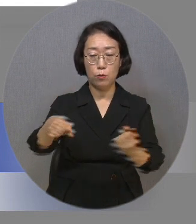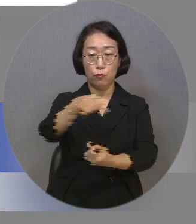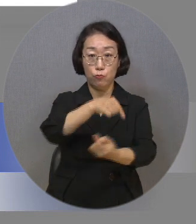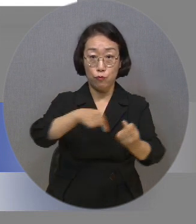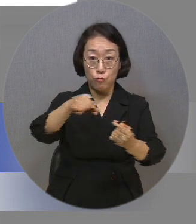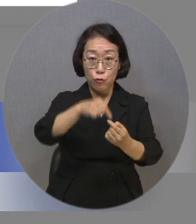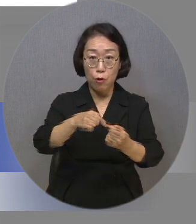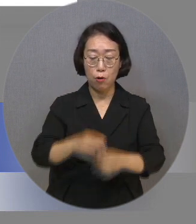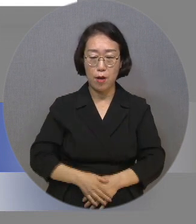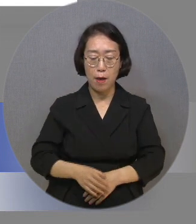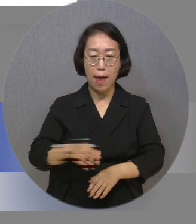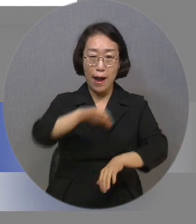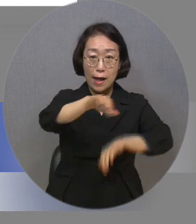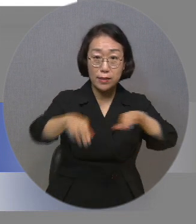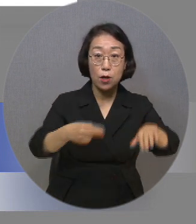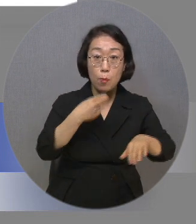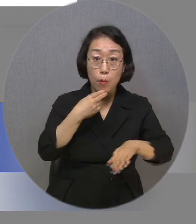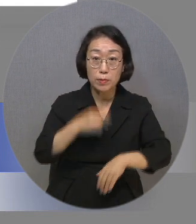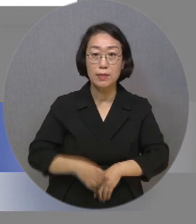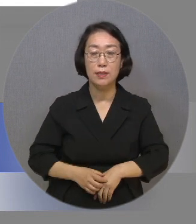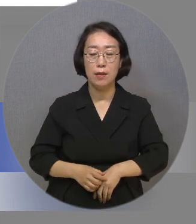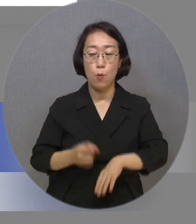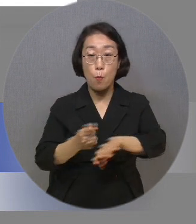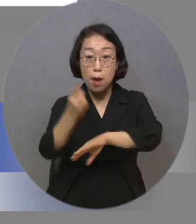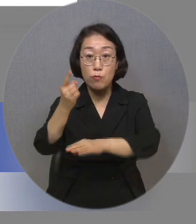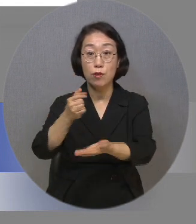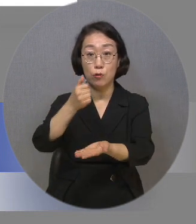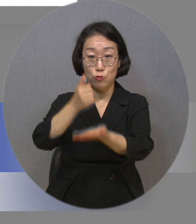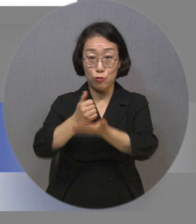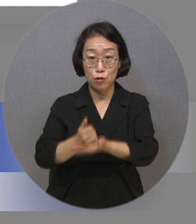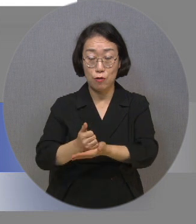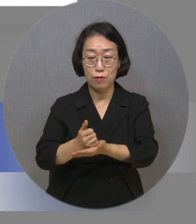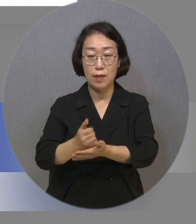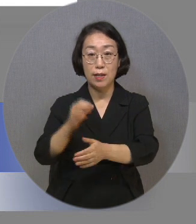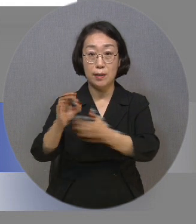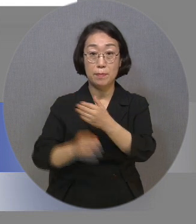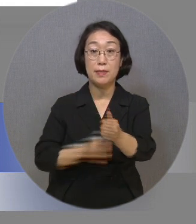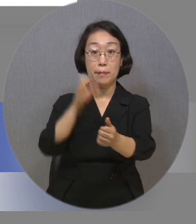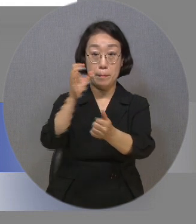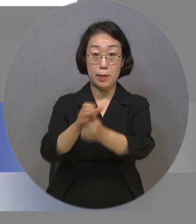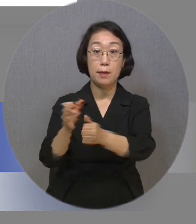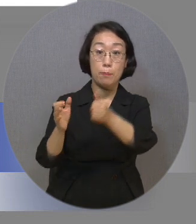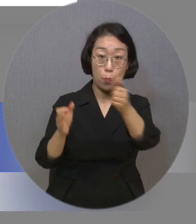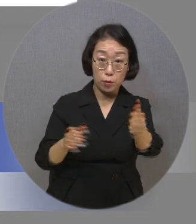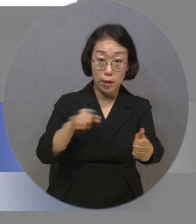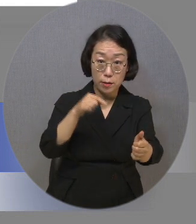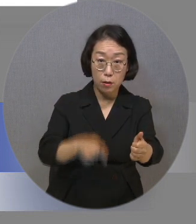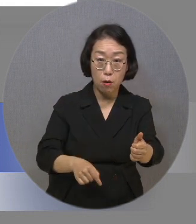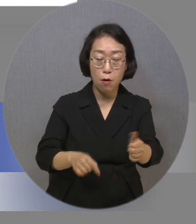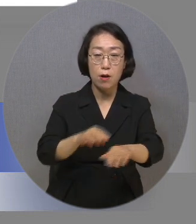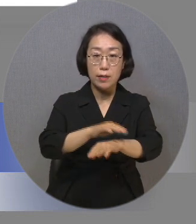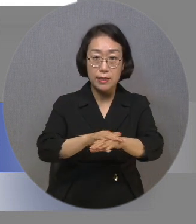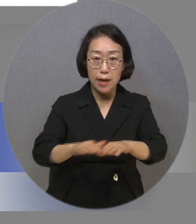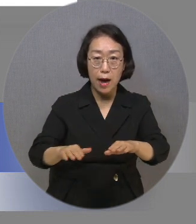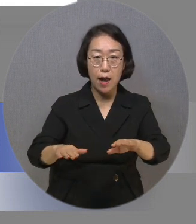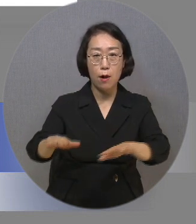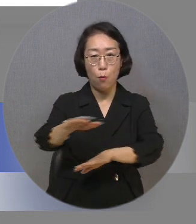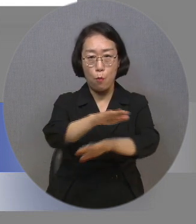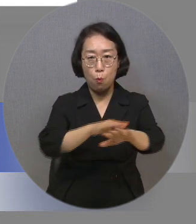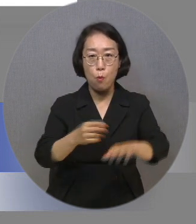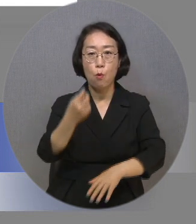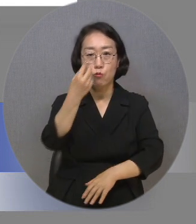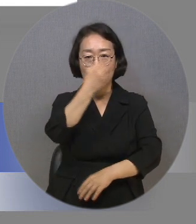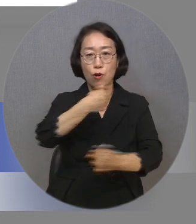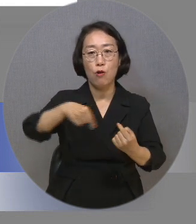법인의 간섭 없이 외부에서 추천을 받은 임시 시설장 책임하에 사랑의 집 시설이 정상 운영될 수